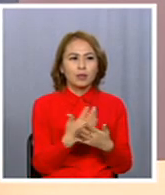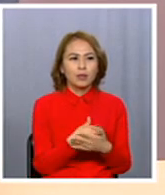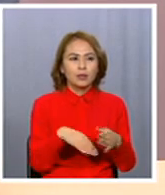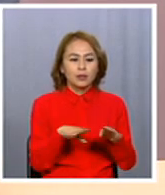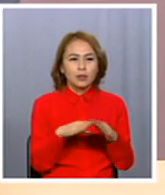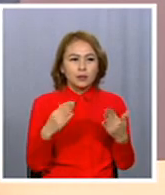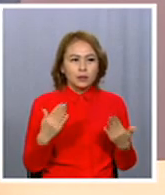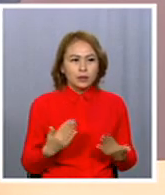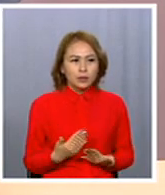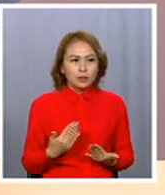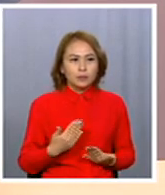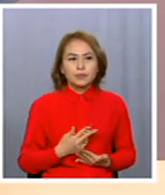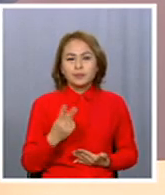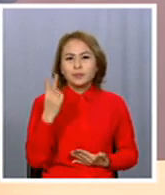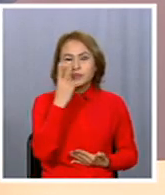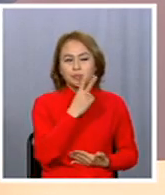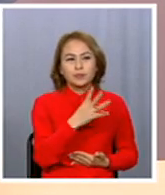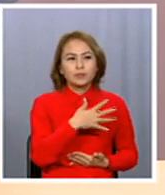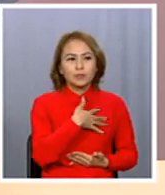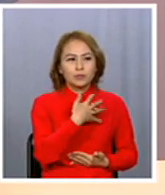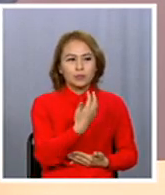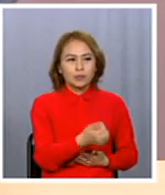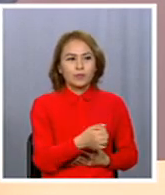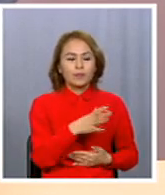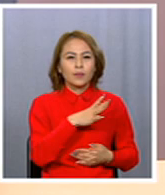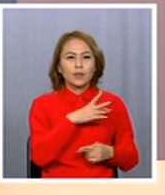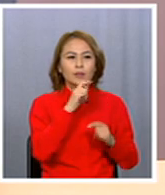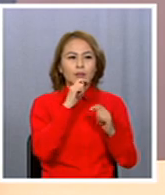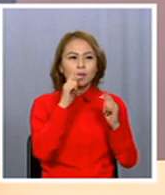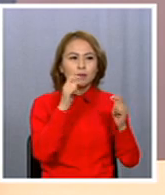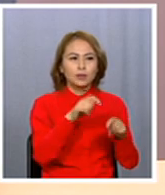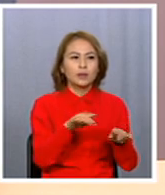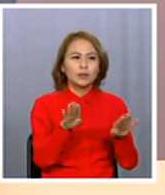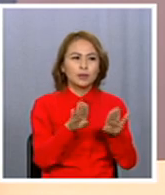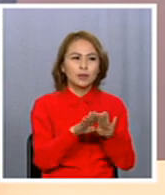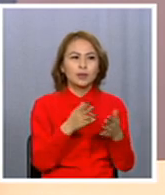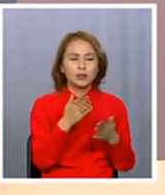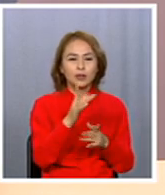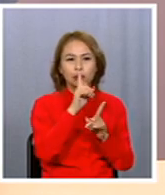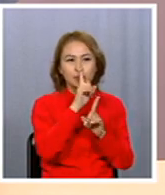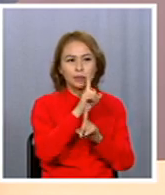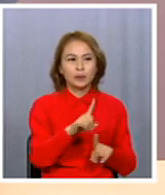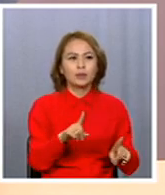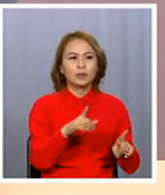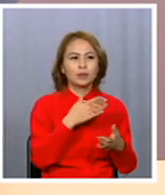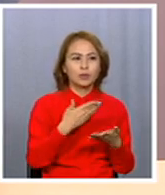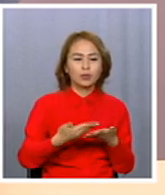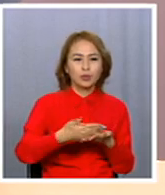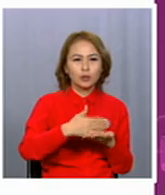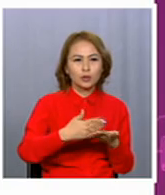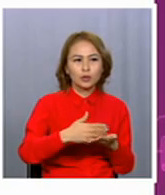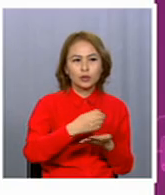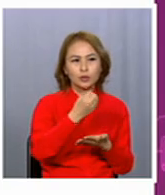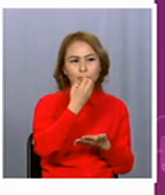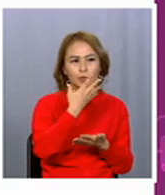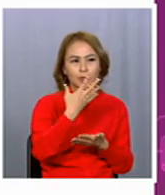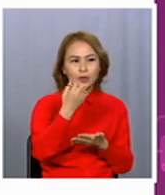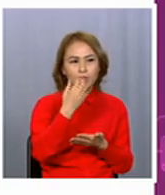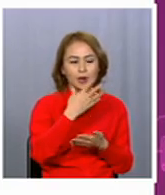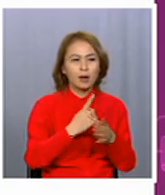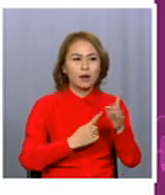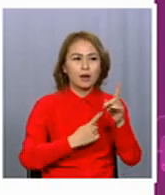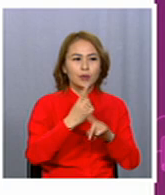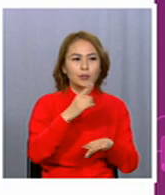тіршілік, көреміз деп құлшынып, сыйға тартам жоқ болса, егіп өзім гүл шыбық. Ғарыш